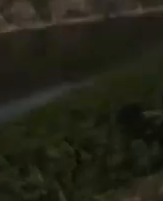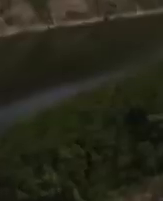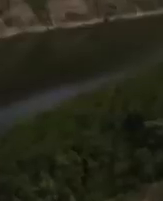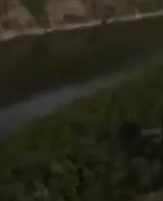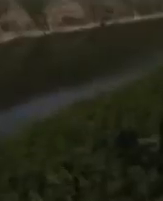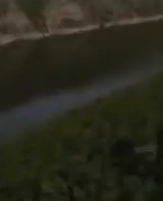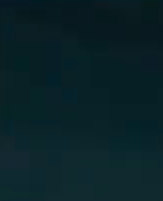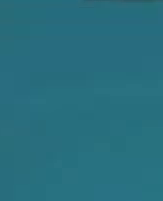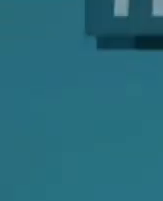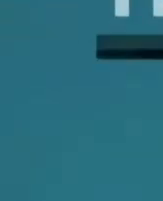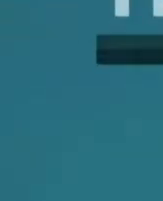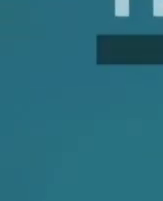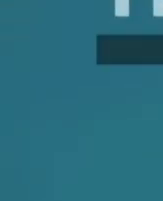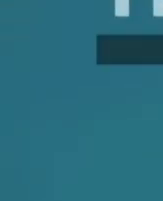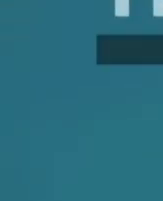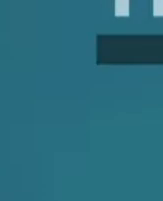Музика